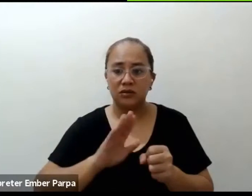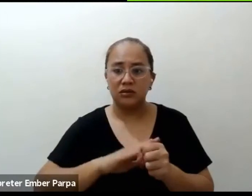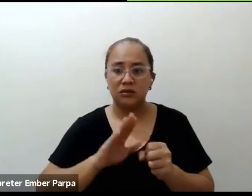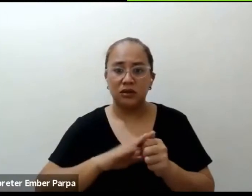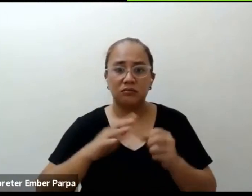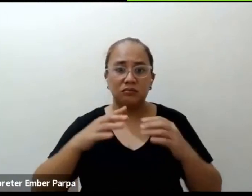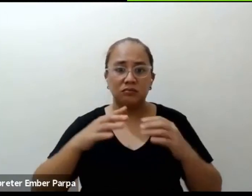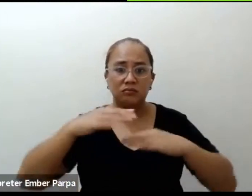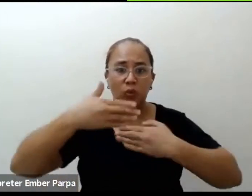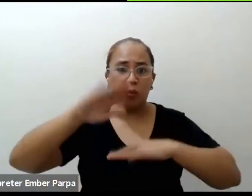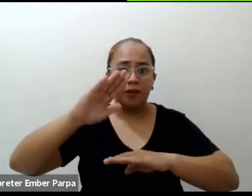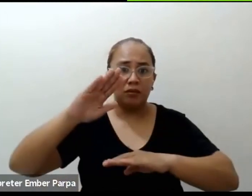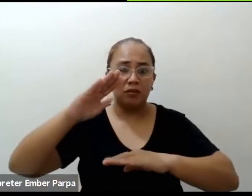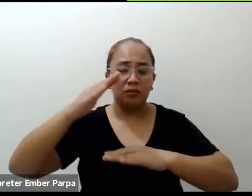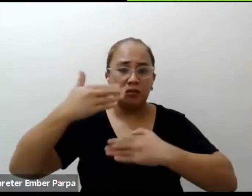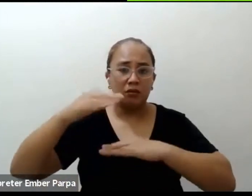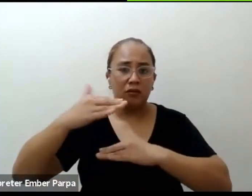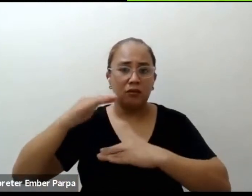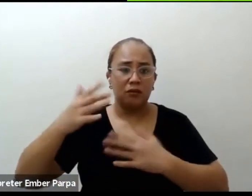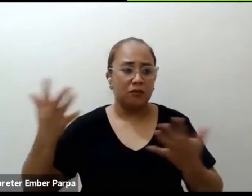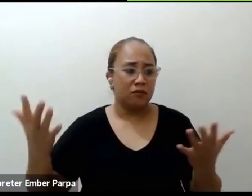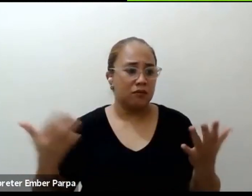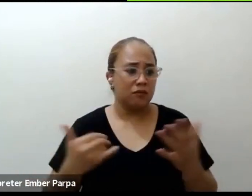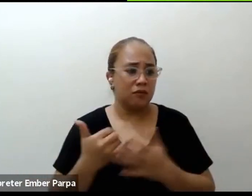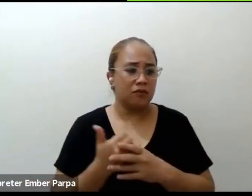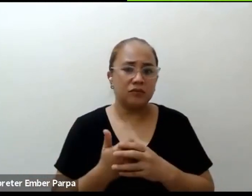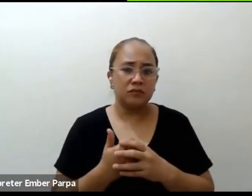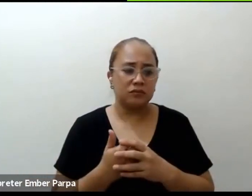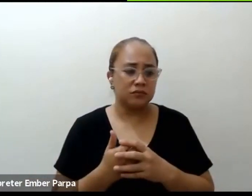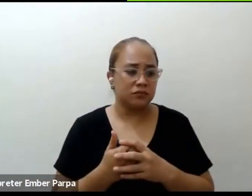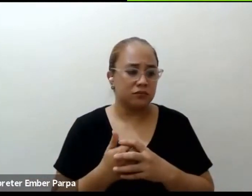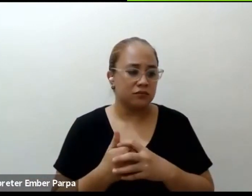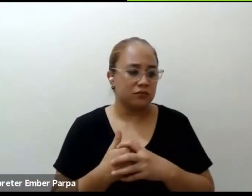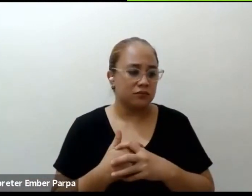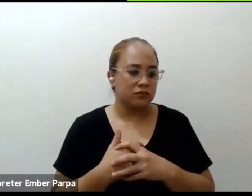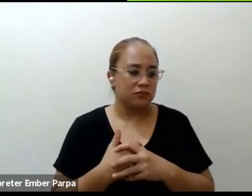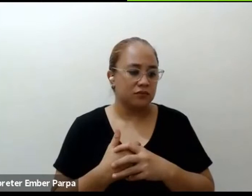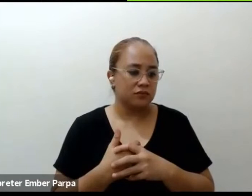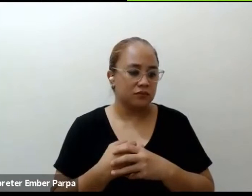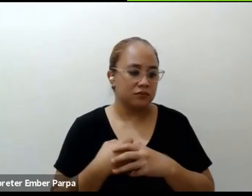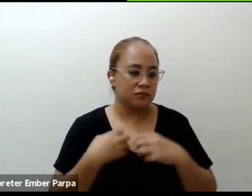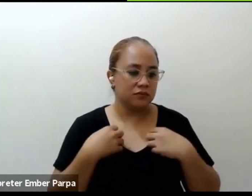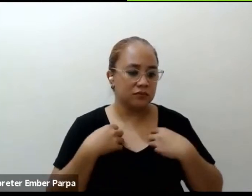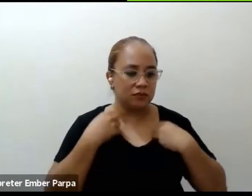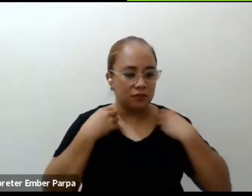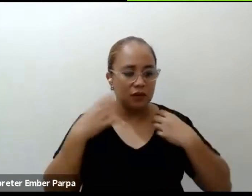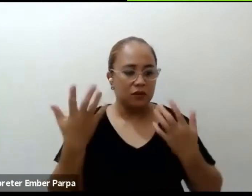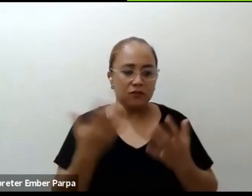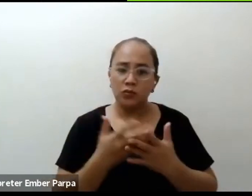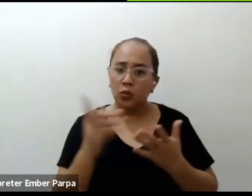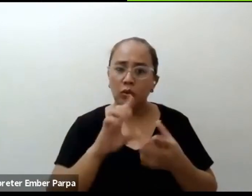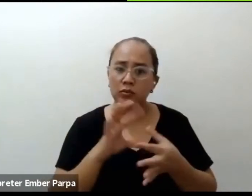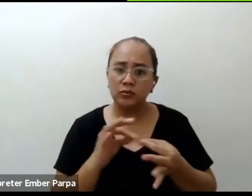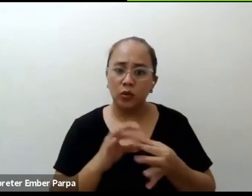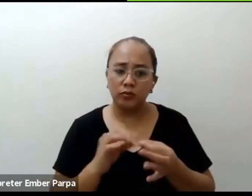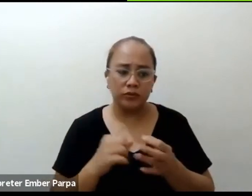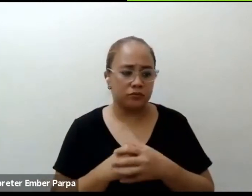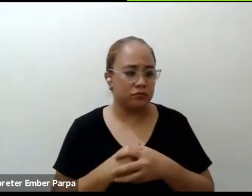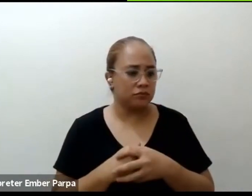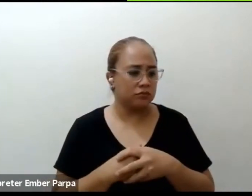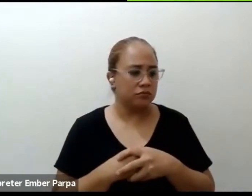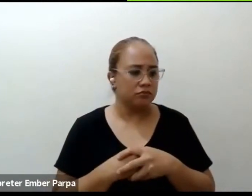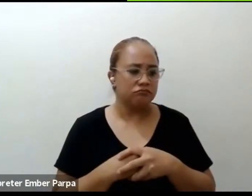ventilation? So can we ask Dr. Dairit and Dr. Cabral to comment on this?